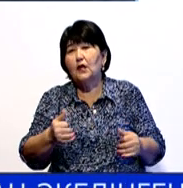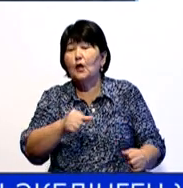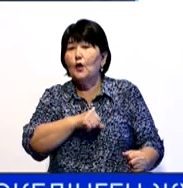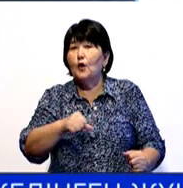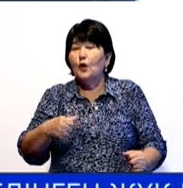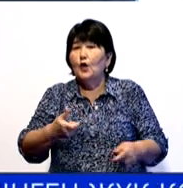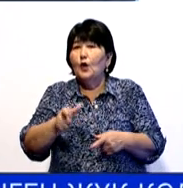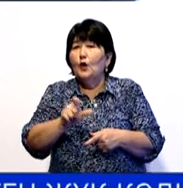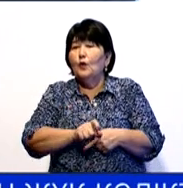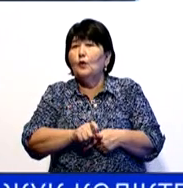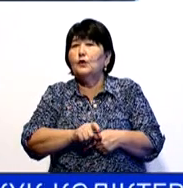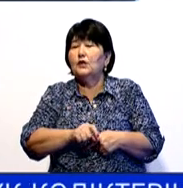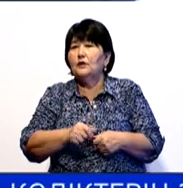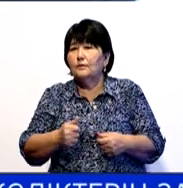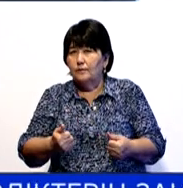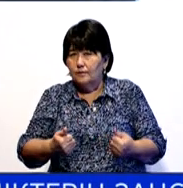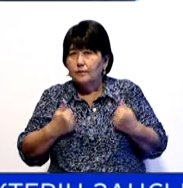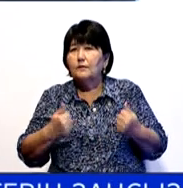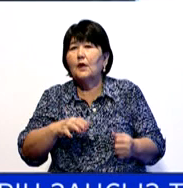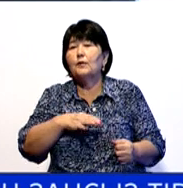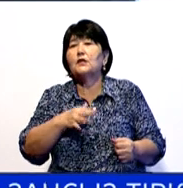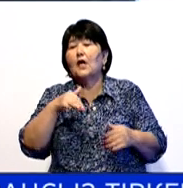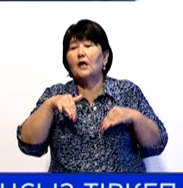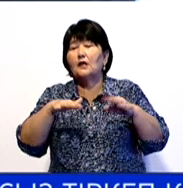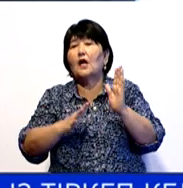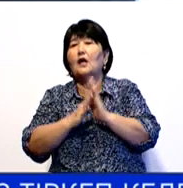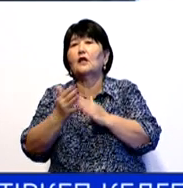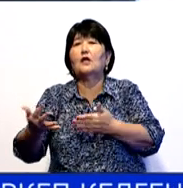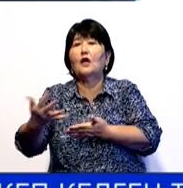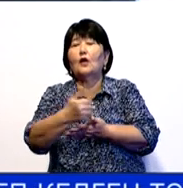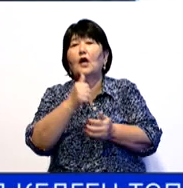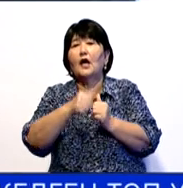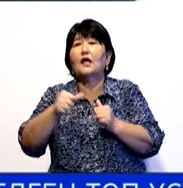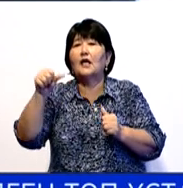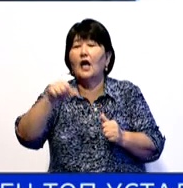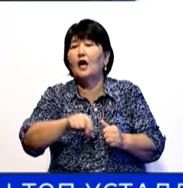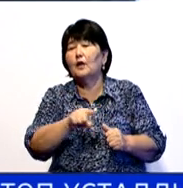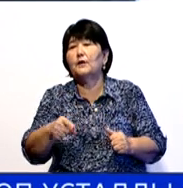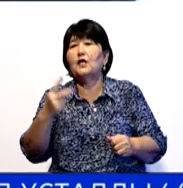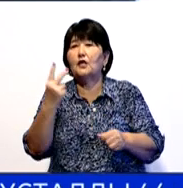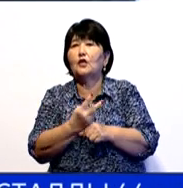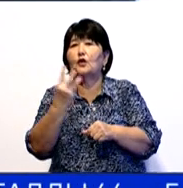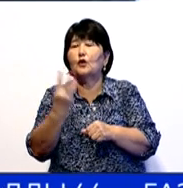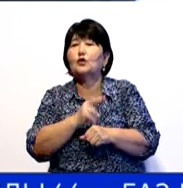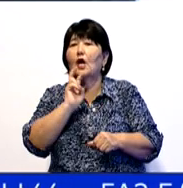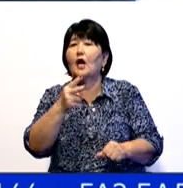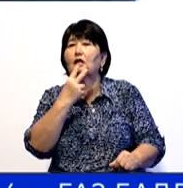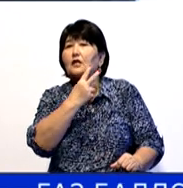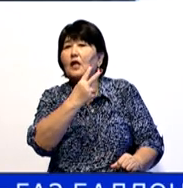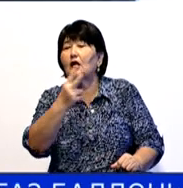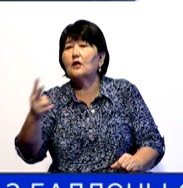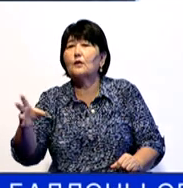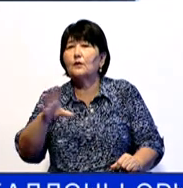өте ертешіл болатын. Науқанның қызған шақтарында әр аптада кемінде 2-3 рет аралап келіп атқарылып